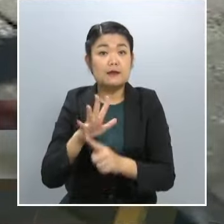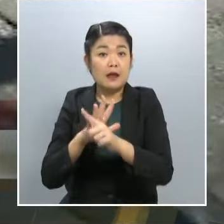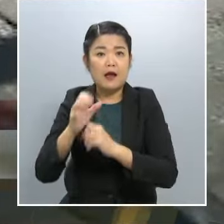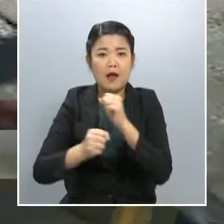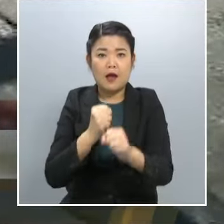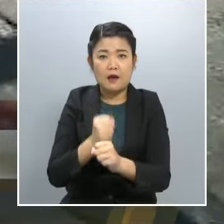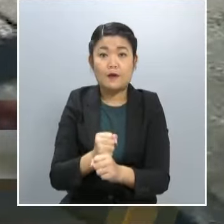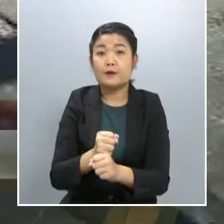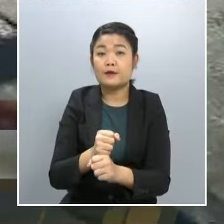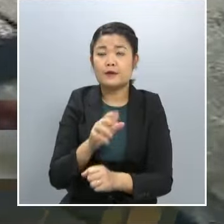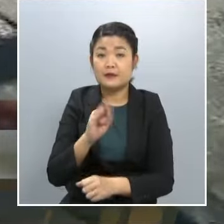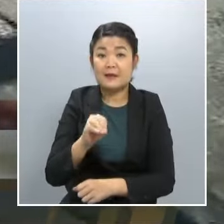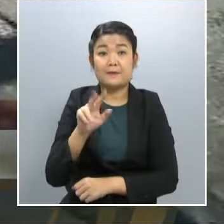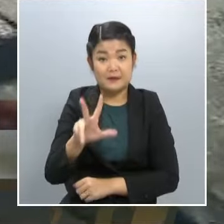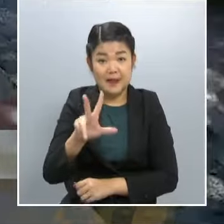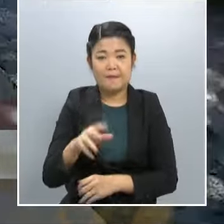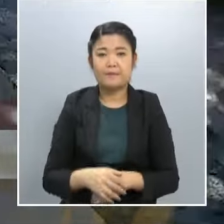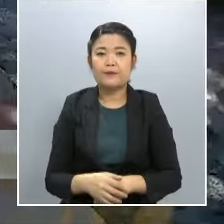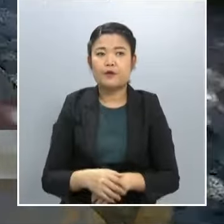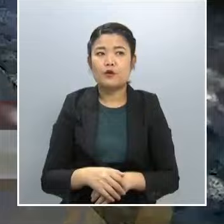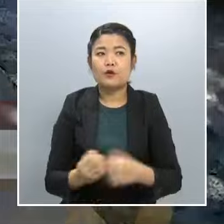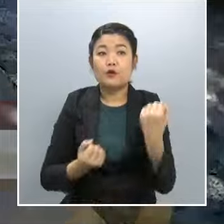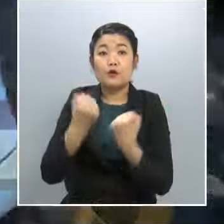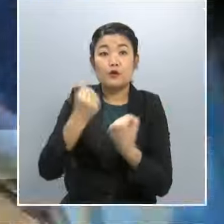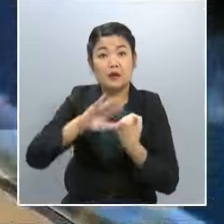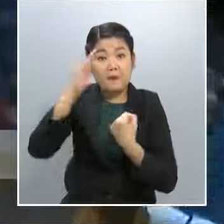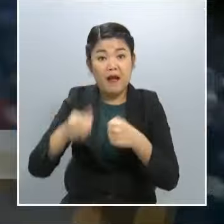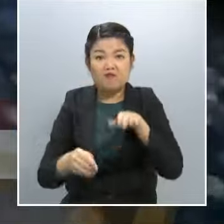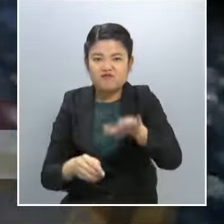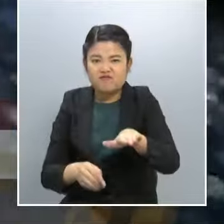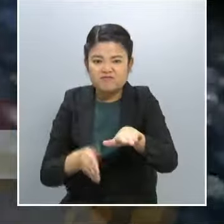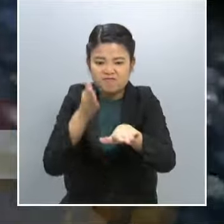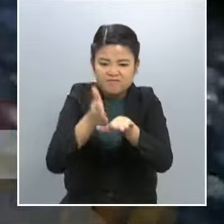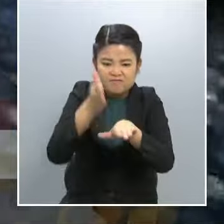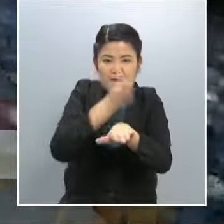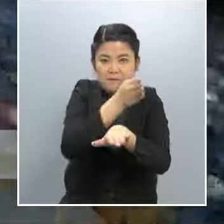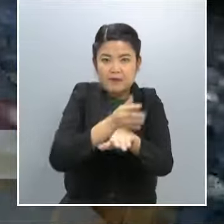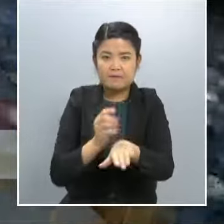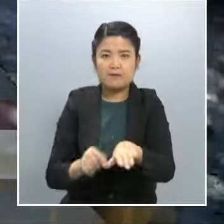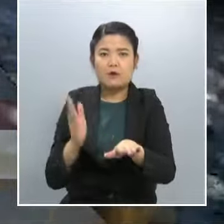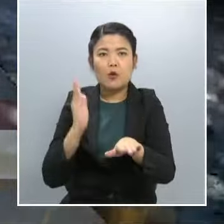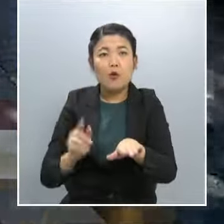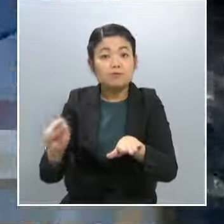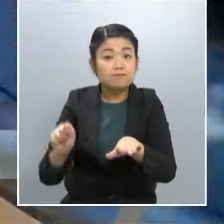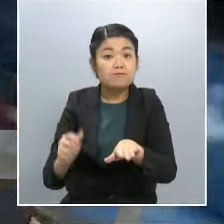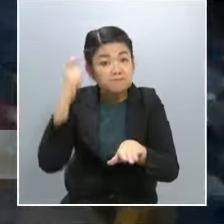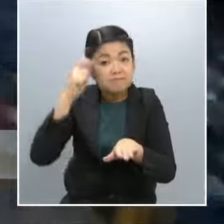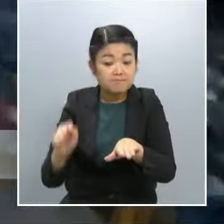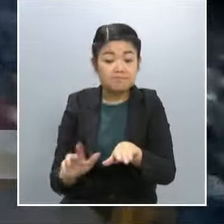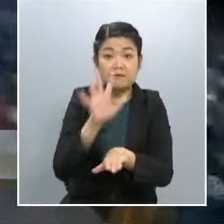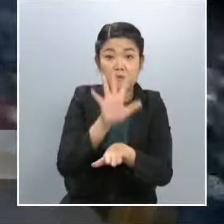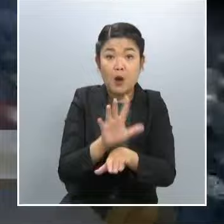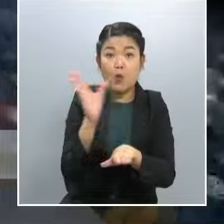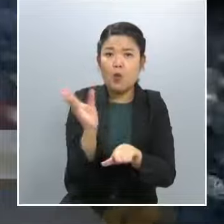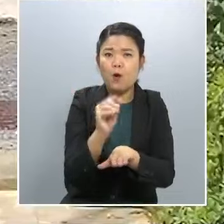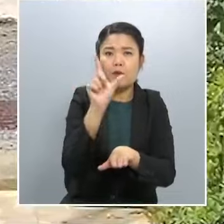นนี้เนี่ยก็เป็นคนบรรทุก26คนในกระบะตู้ทึบแล้วเป็นคนนำตัวแรงงานต่างด้าวหรือชาวโรฮิงญาเนี่ยมาทิ้งไว้ที่เกิดเห